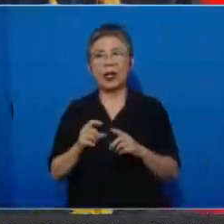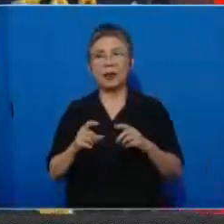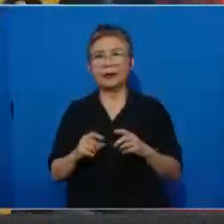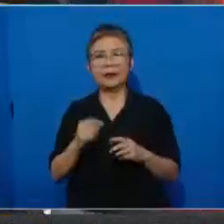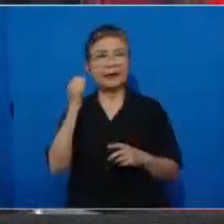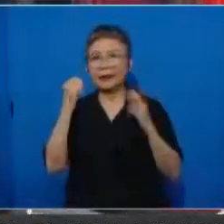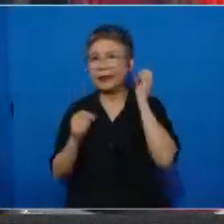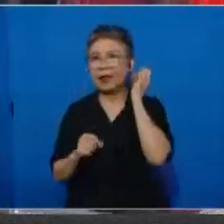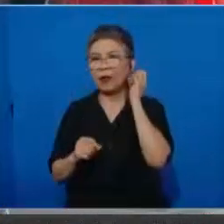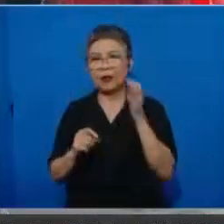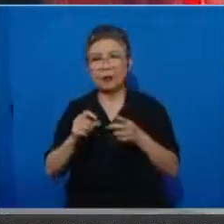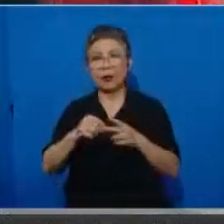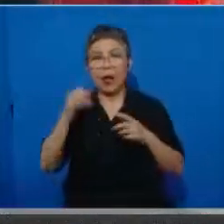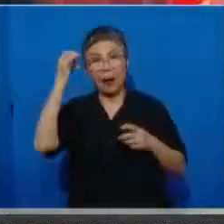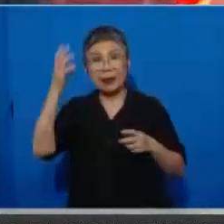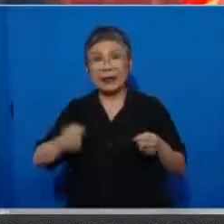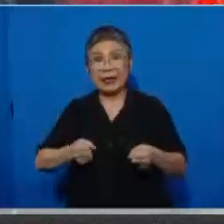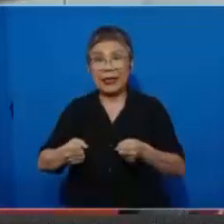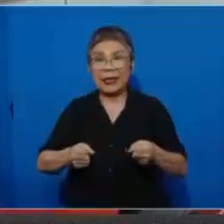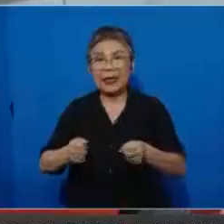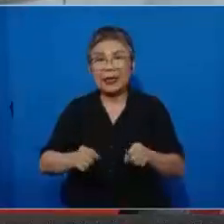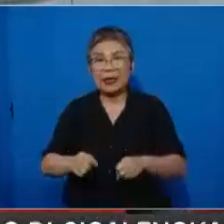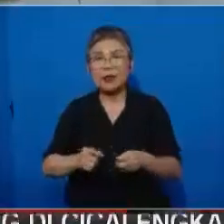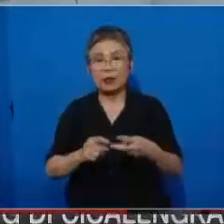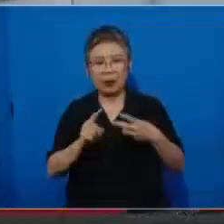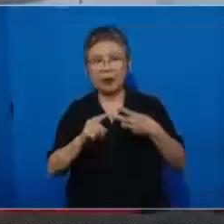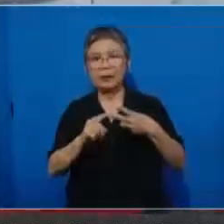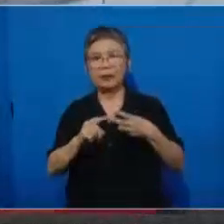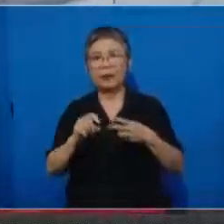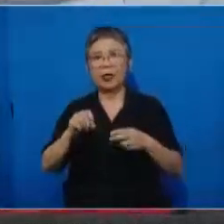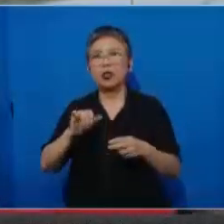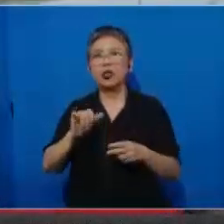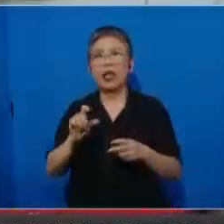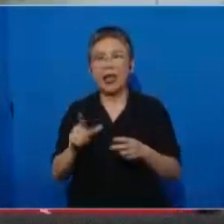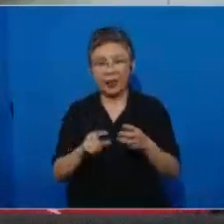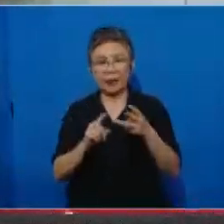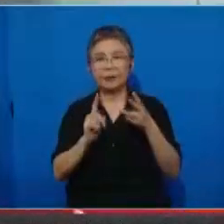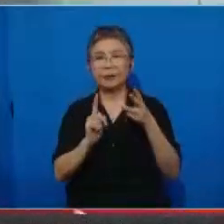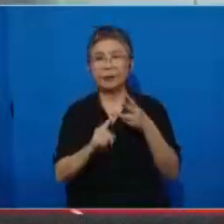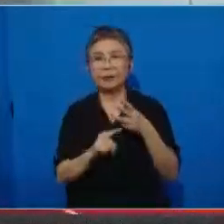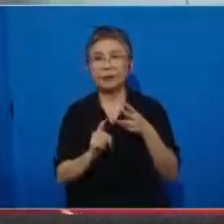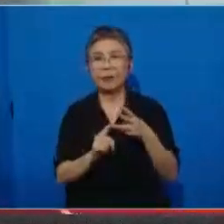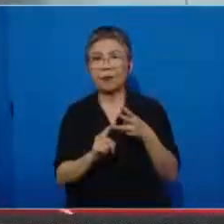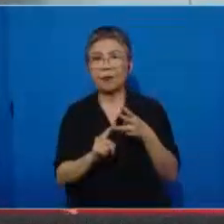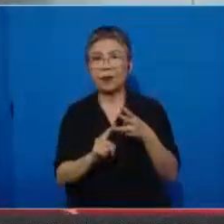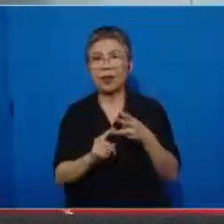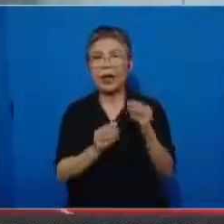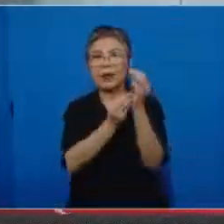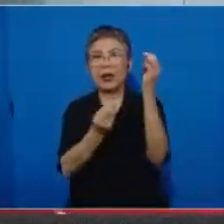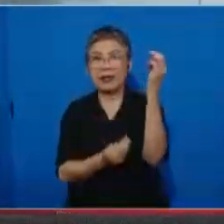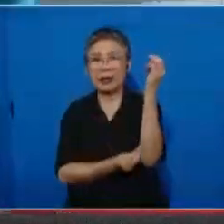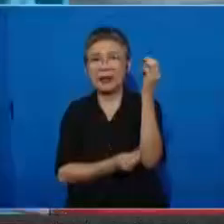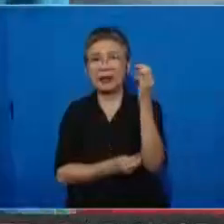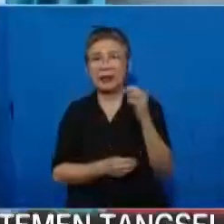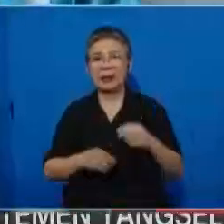Andrian, masinis kereta api lokal Padalarang Cicalengka bernama Julian Dwi Setiono, dan asisten masinis kereta